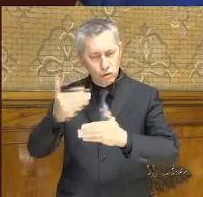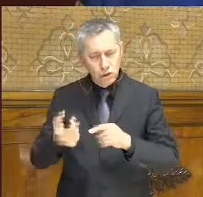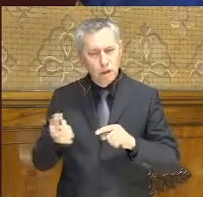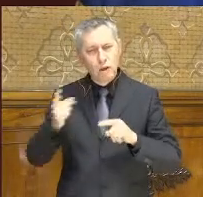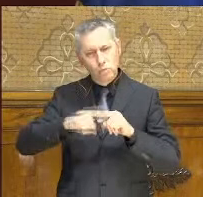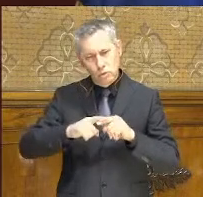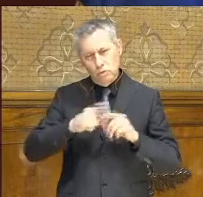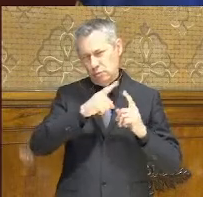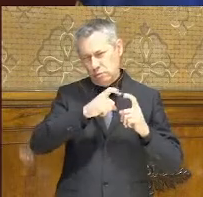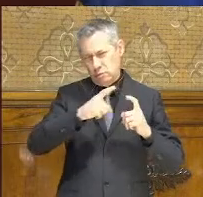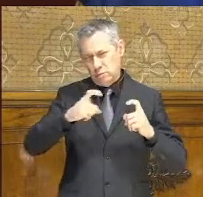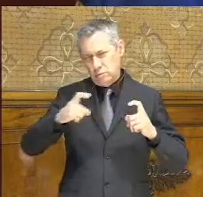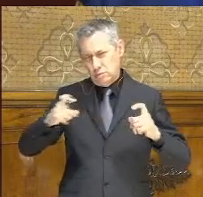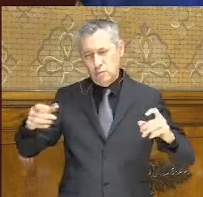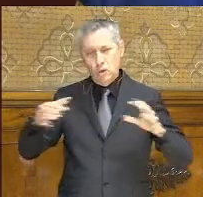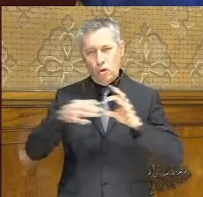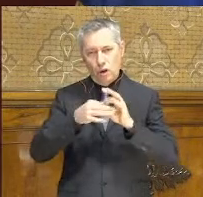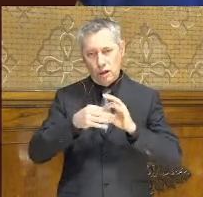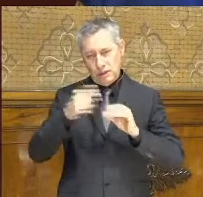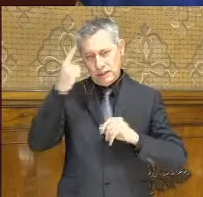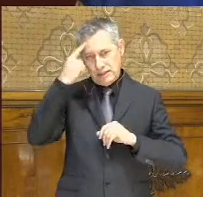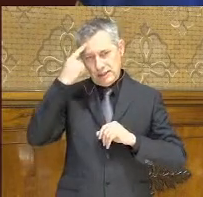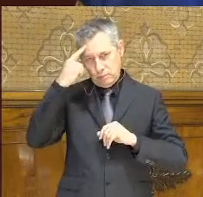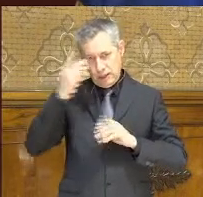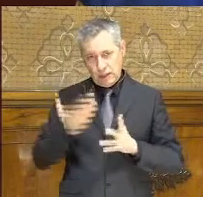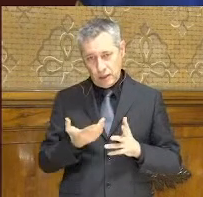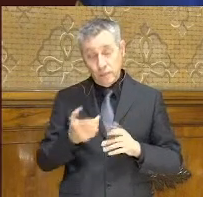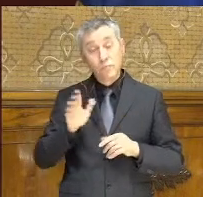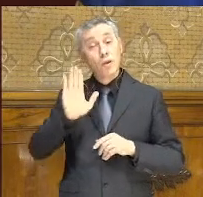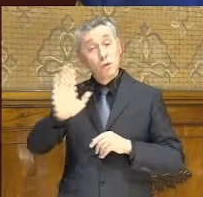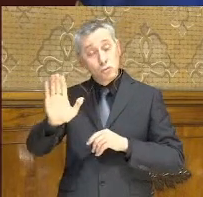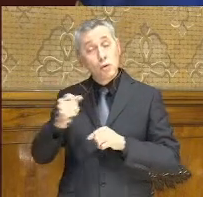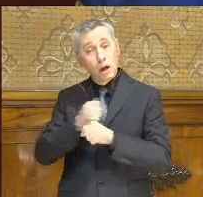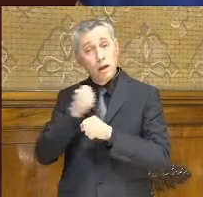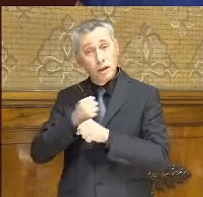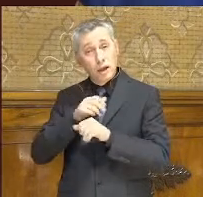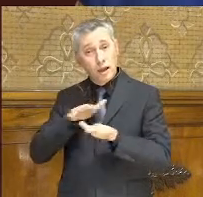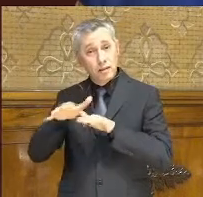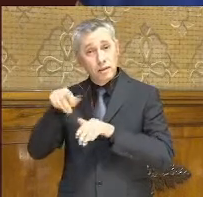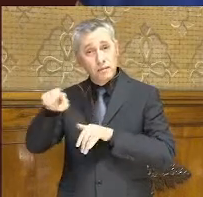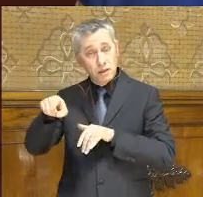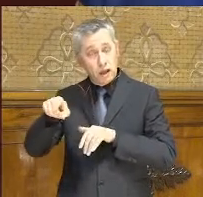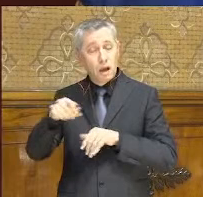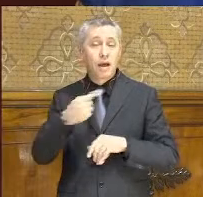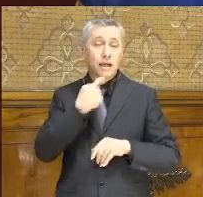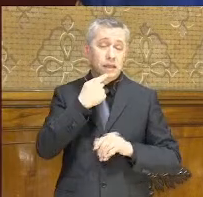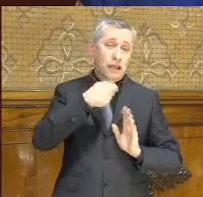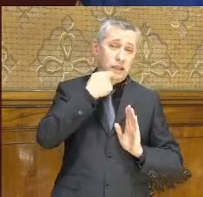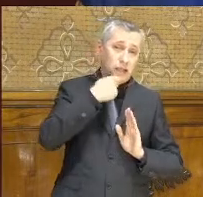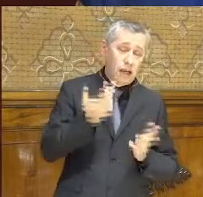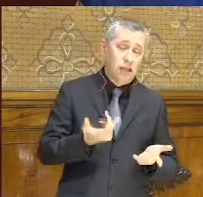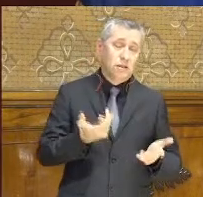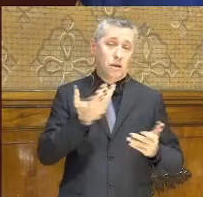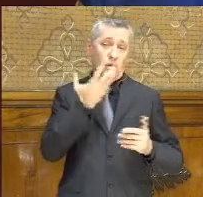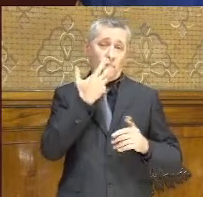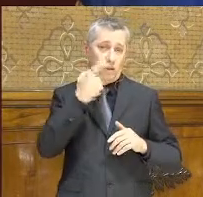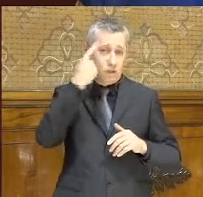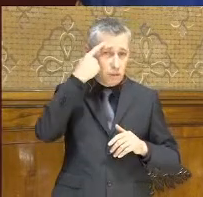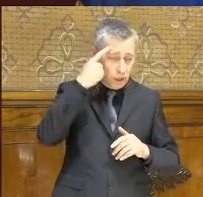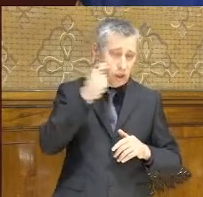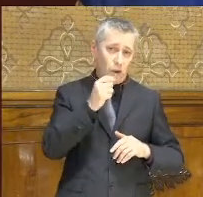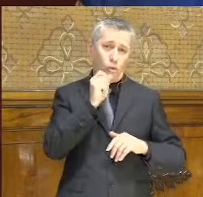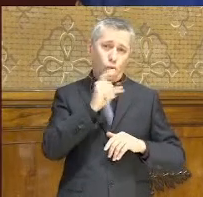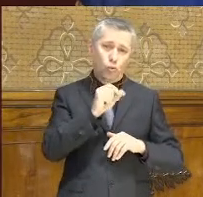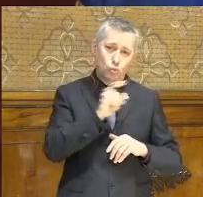del sapere. La sua opera continua a essere un riferimento essenziale per chiunque sia interessato alle prospettive culturali